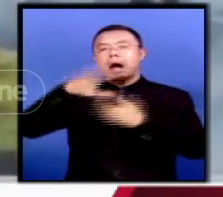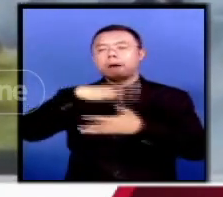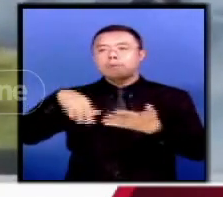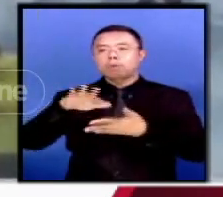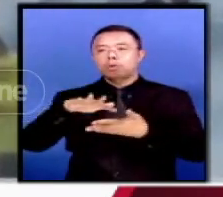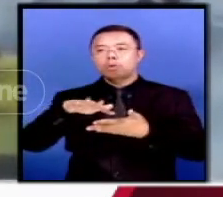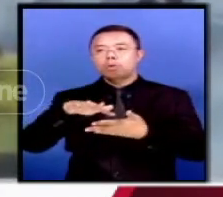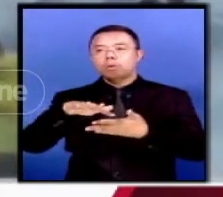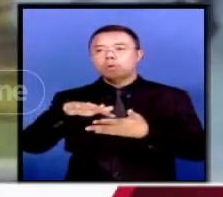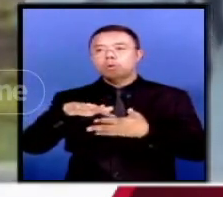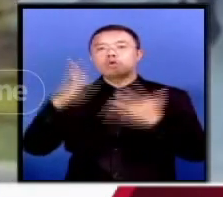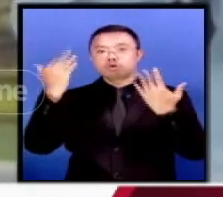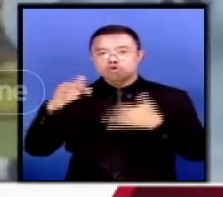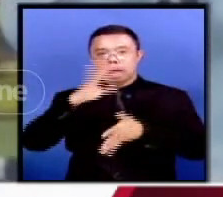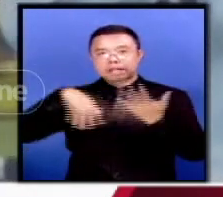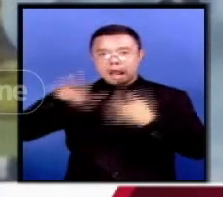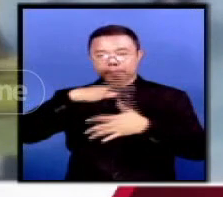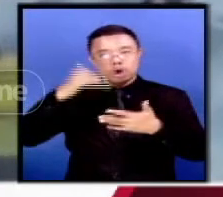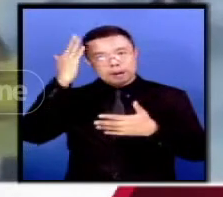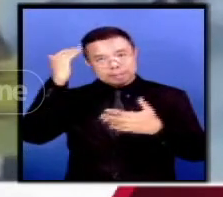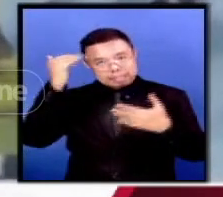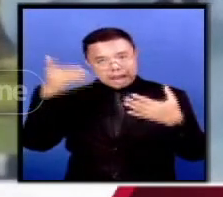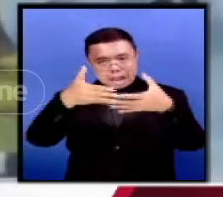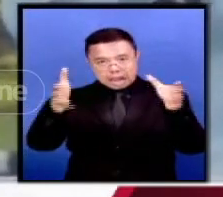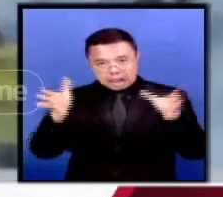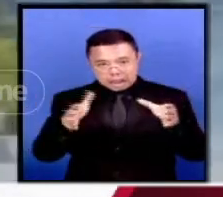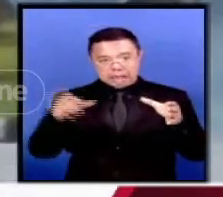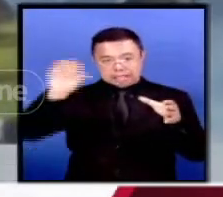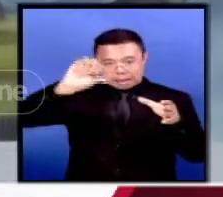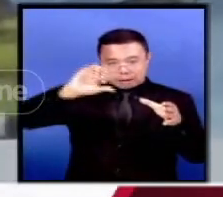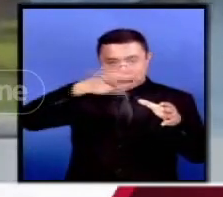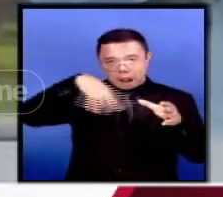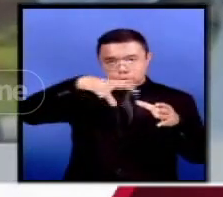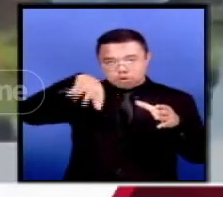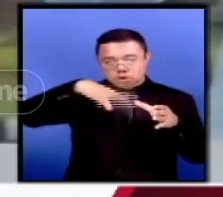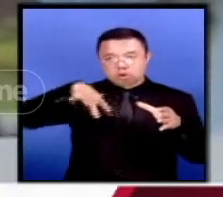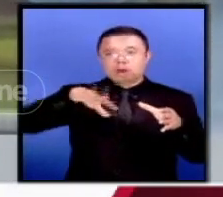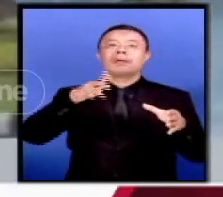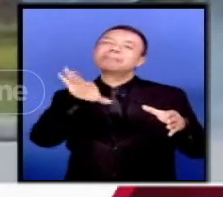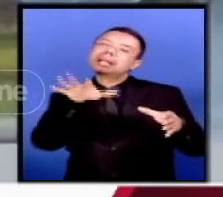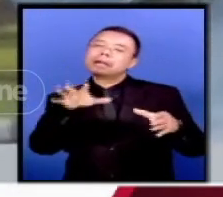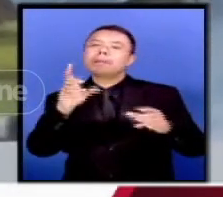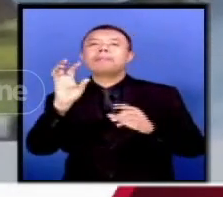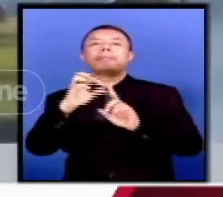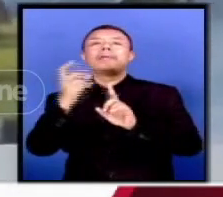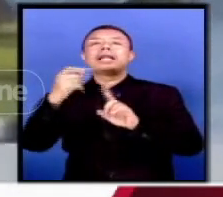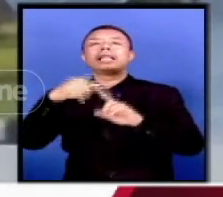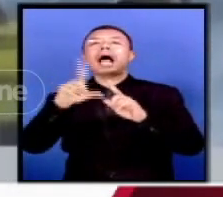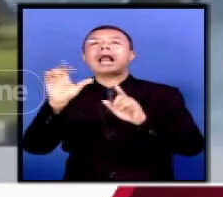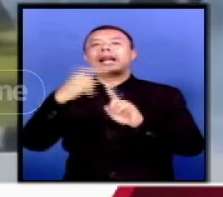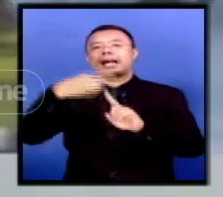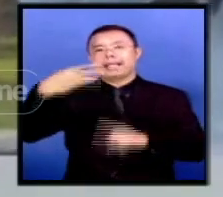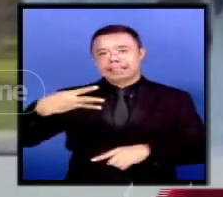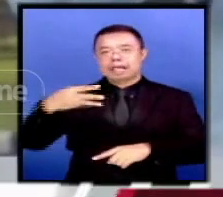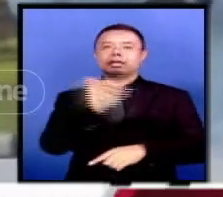color spray. Setelah dicampur, BBM itu menyerupai pertalite.